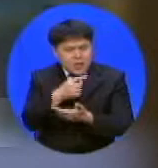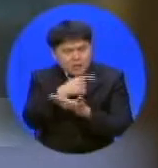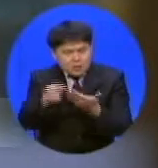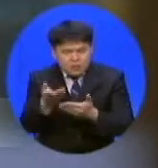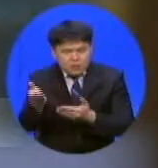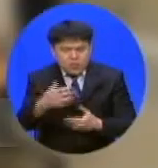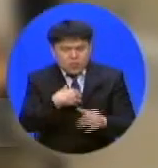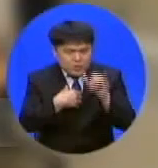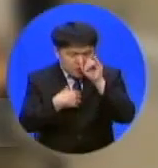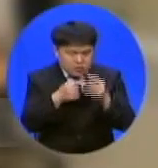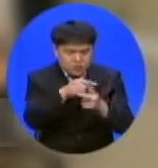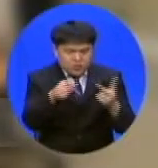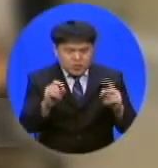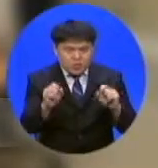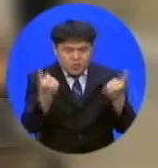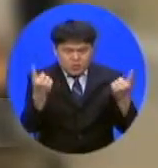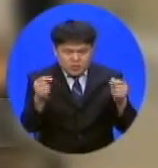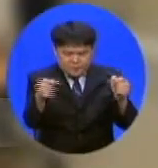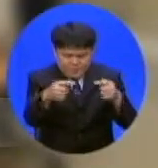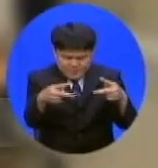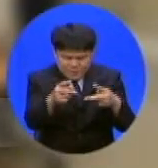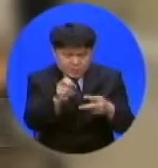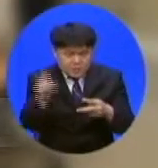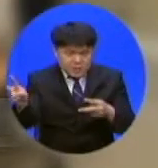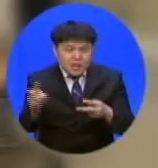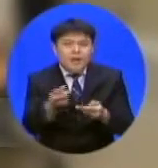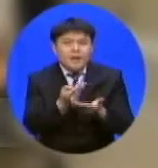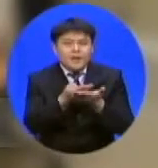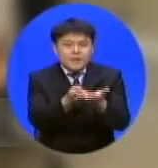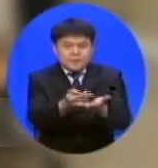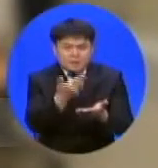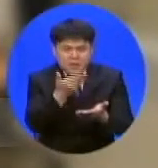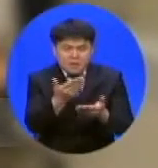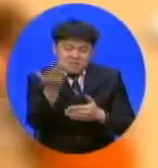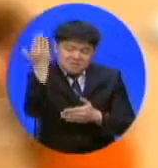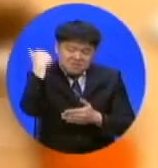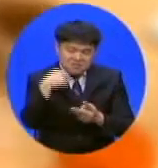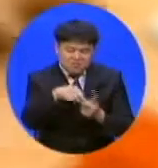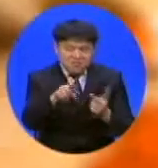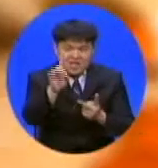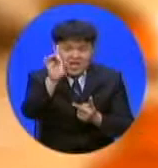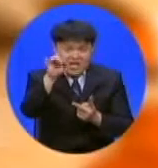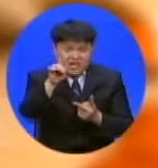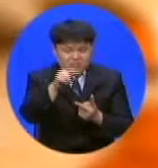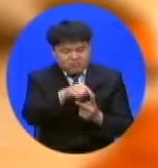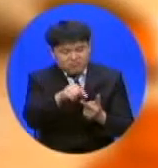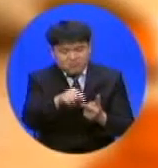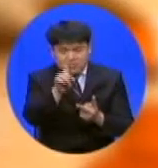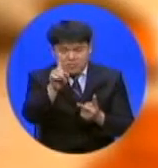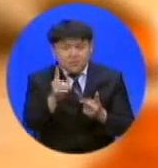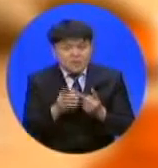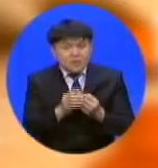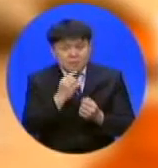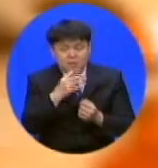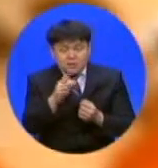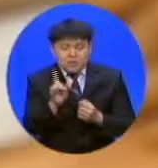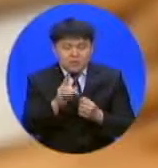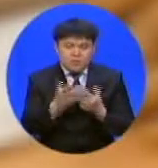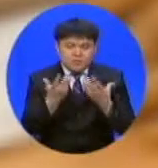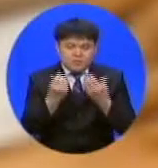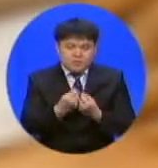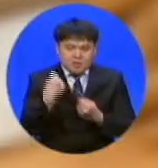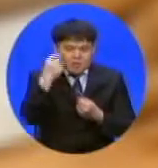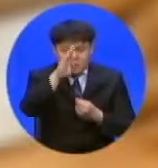있는 이런 이제 두 가지가 반드시 충족이 돼야 된다는 거죠. 과거에는 이 둘 중에 하나만 그러니까 오어 조건이었습니다. 예를